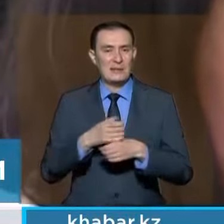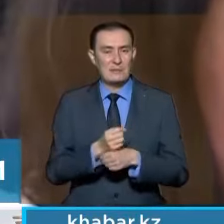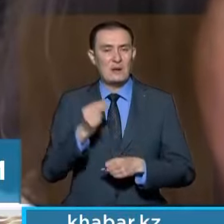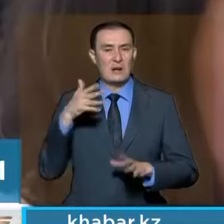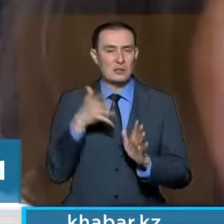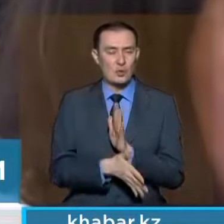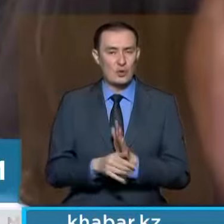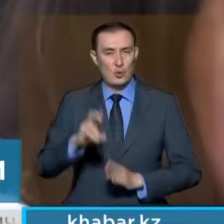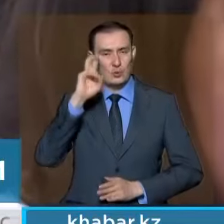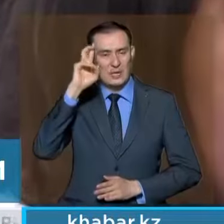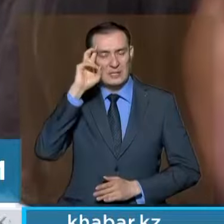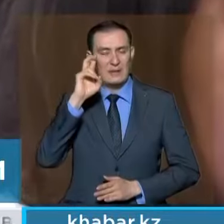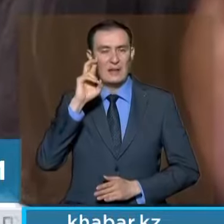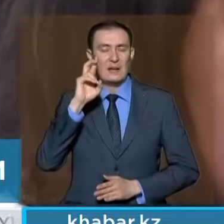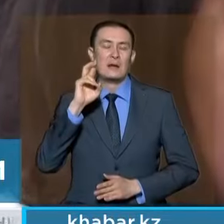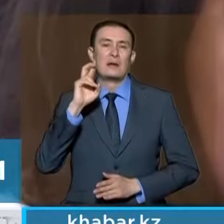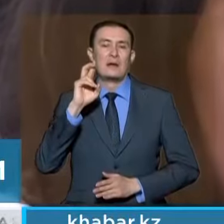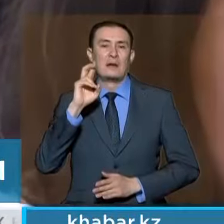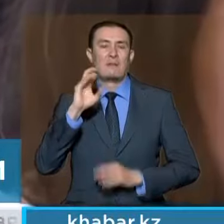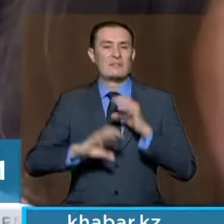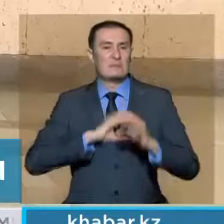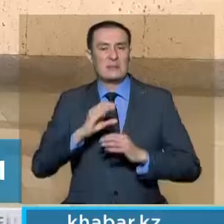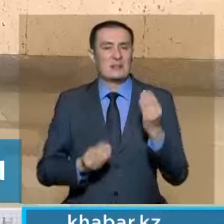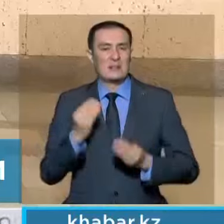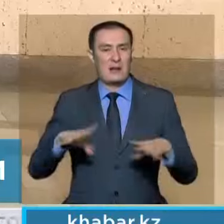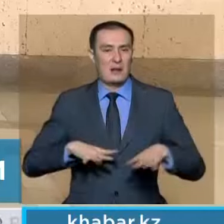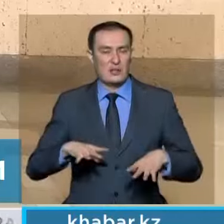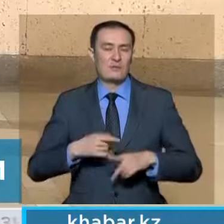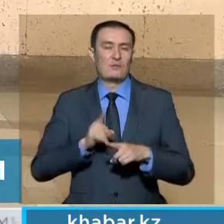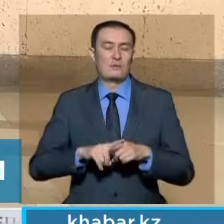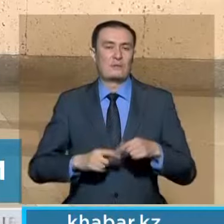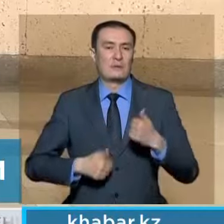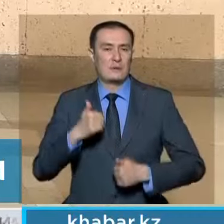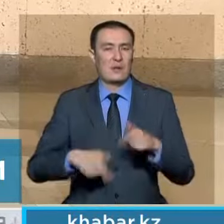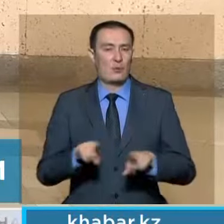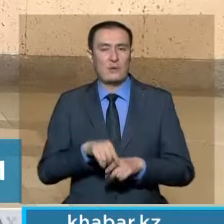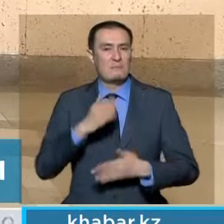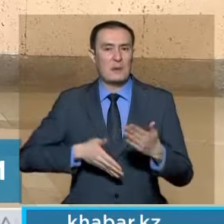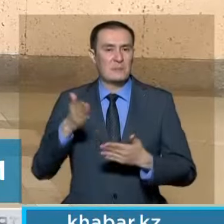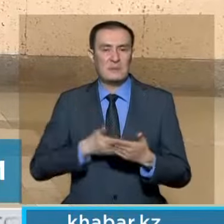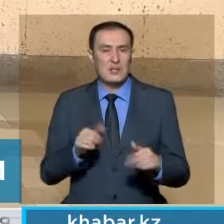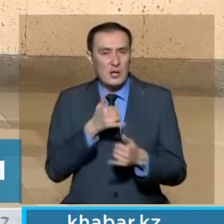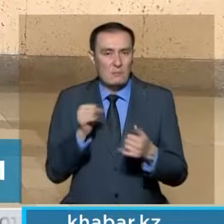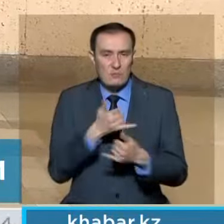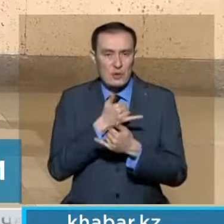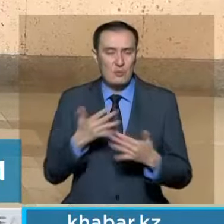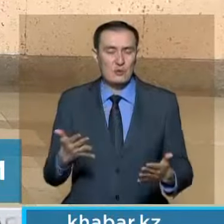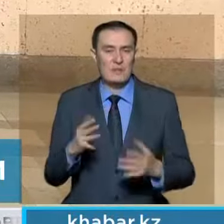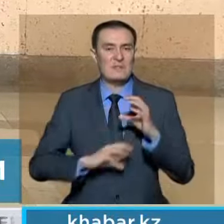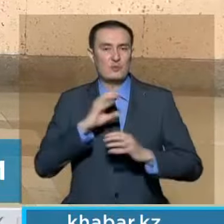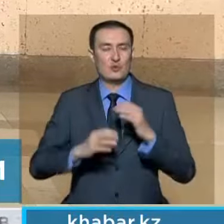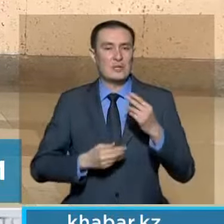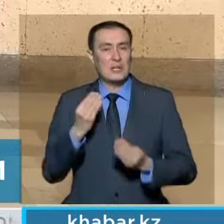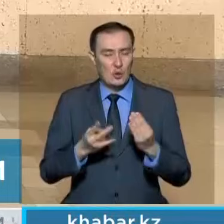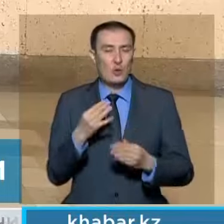расходы, бюджет всемирных игр кочевников. Отменить такое мероприятие уже невозможно, это всемирные игры,